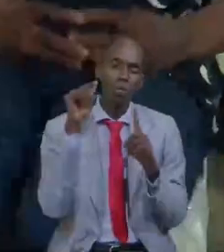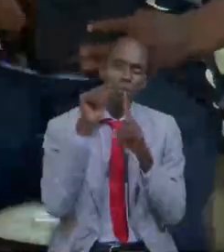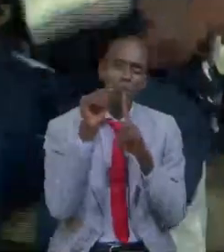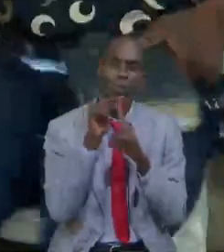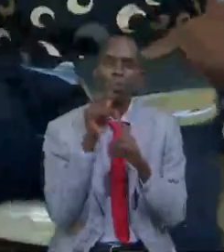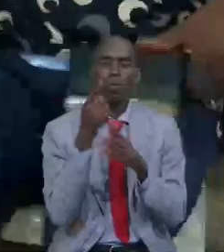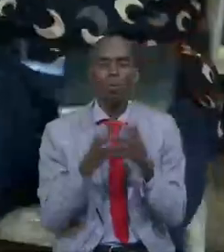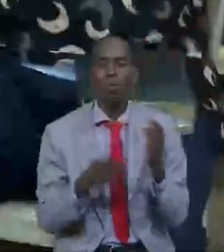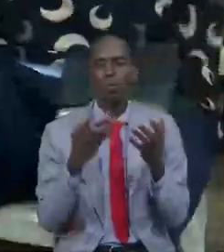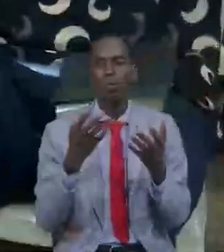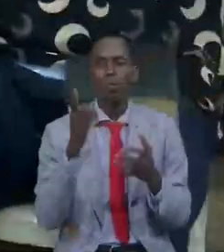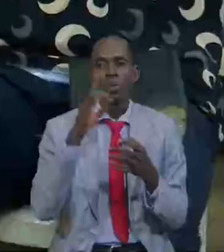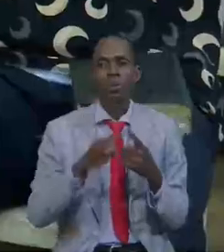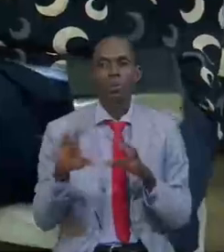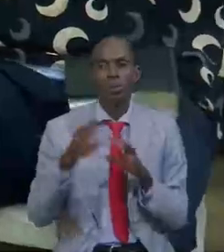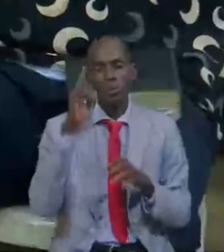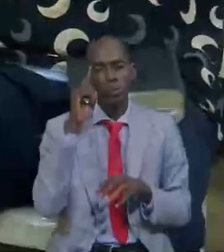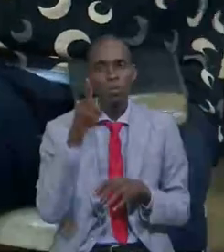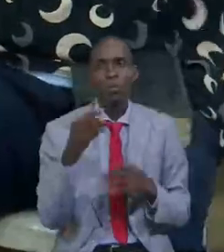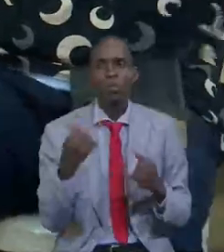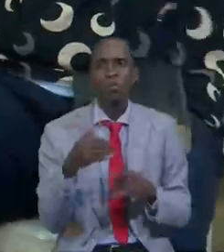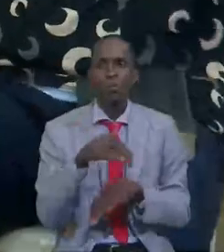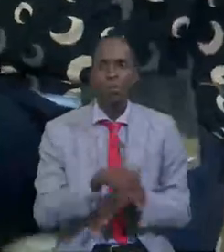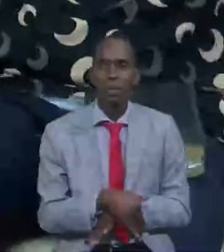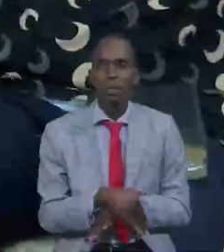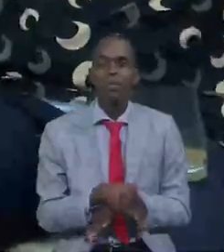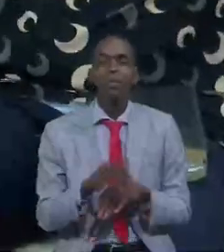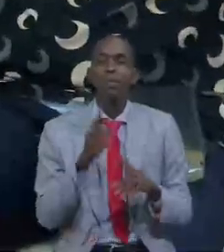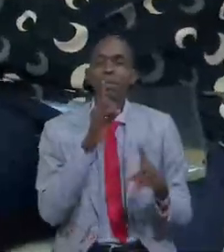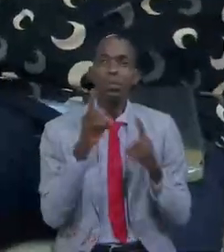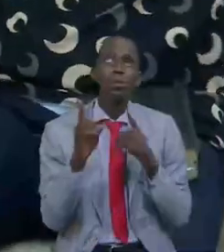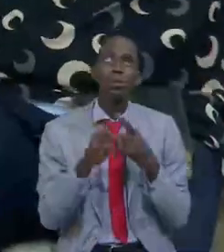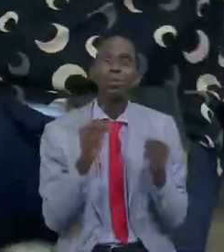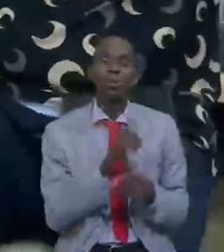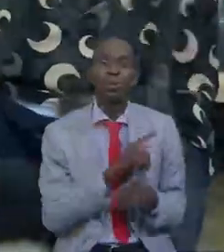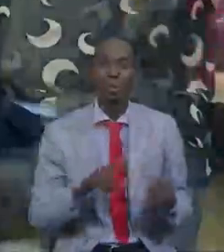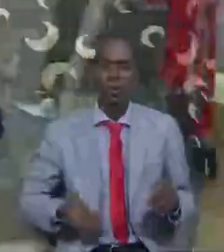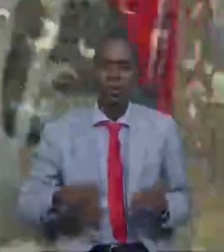part? Dis-lui ce que tu veux. Dis-lui ce que tu veux.